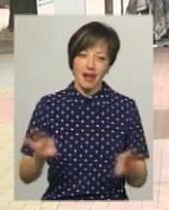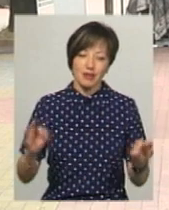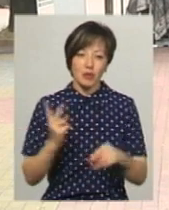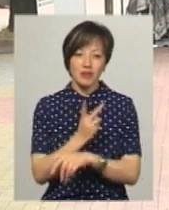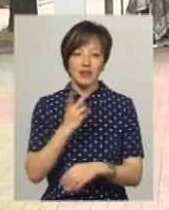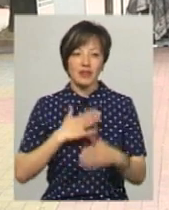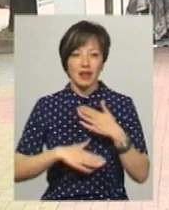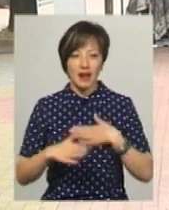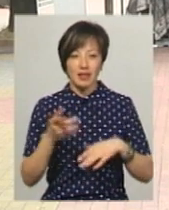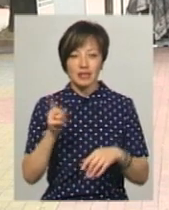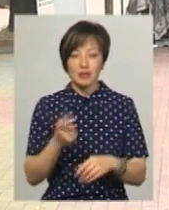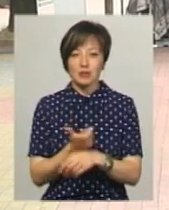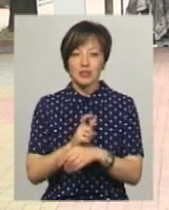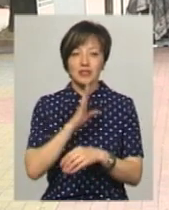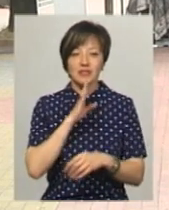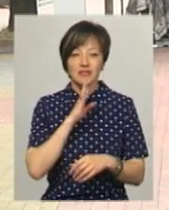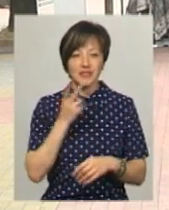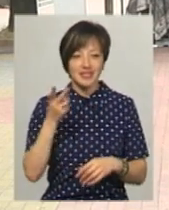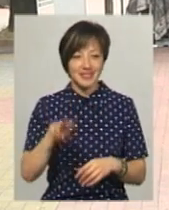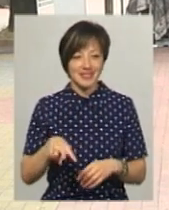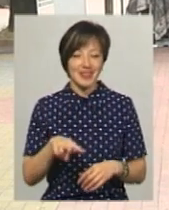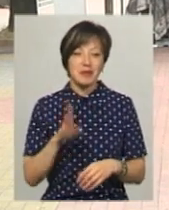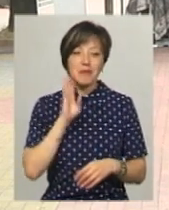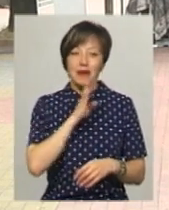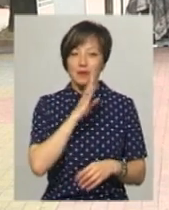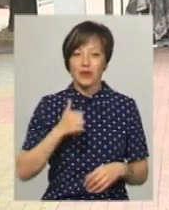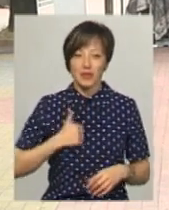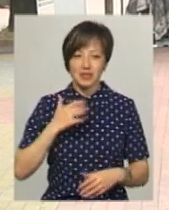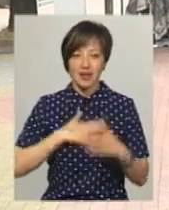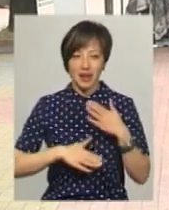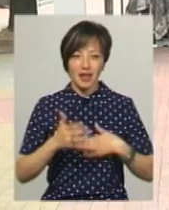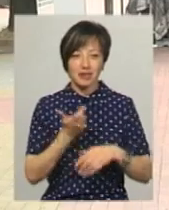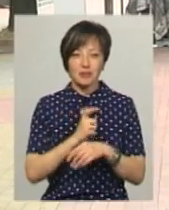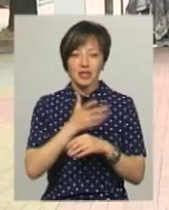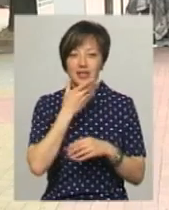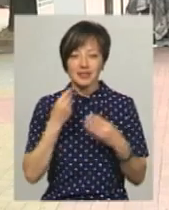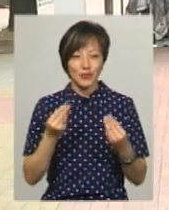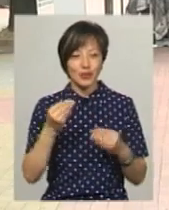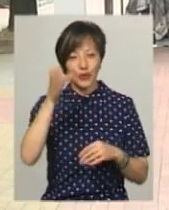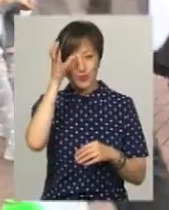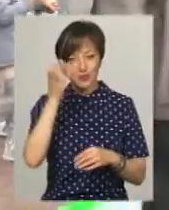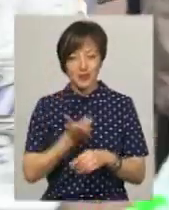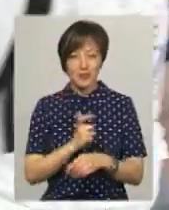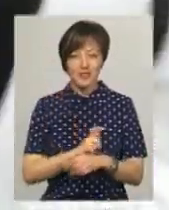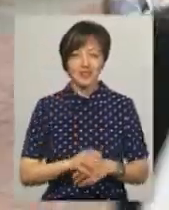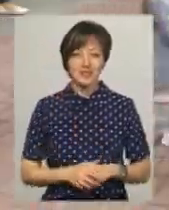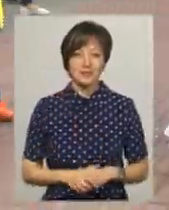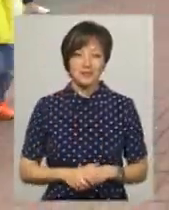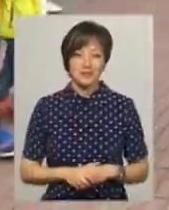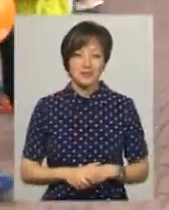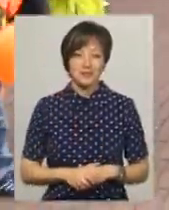подвійна радість, тим більше дві дівчинки, мамина гордість, радість, тим більше красуні, тим більше розумнички.